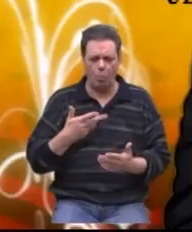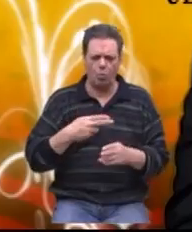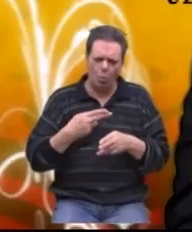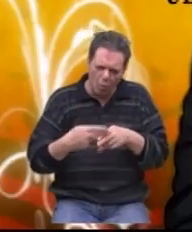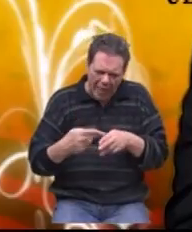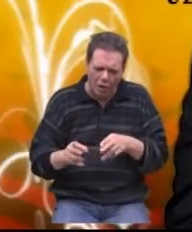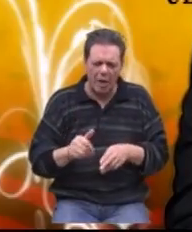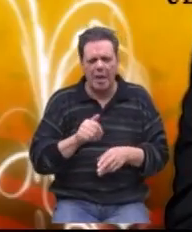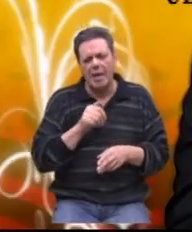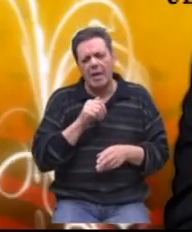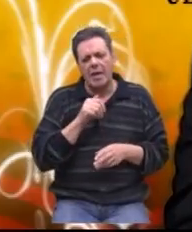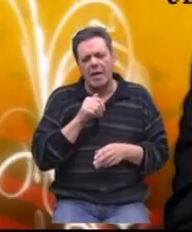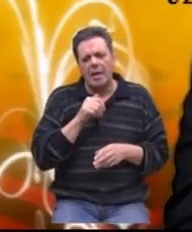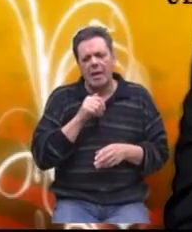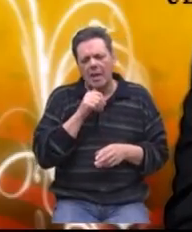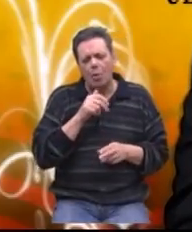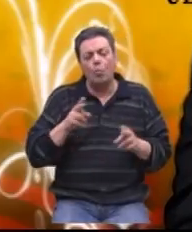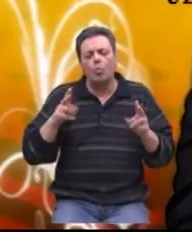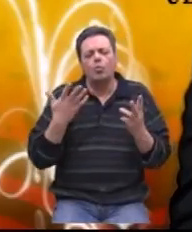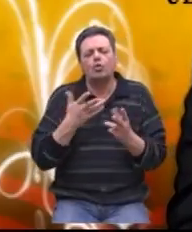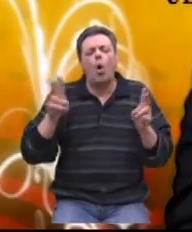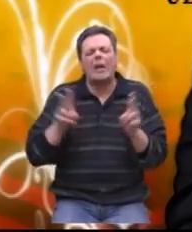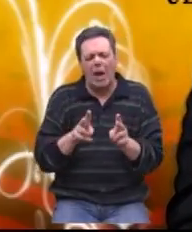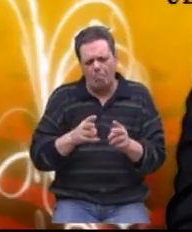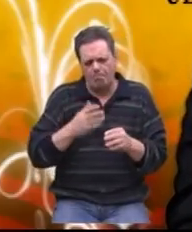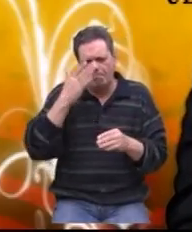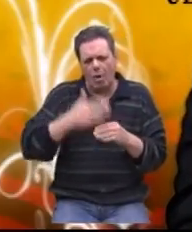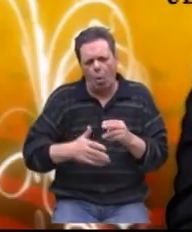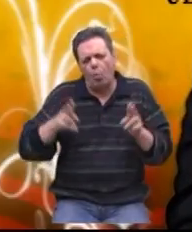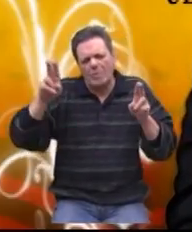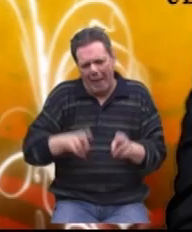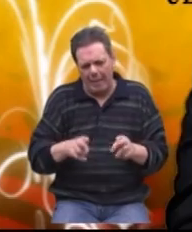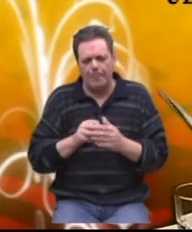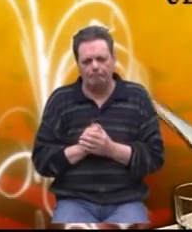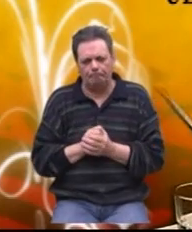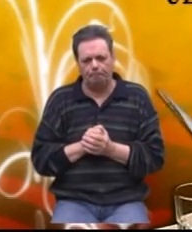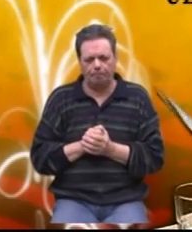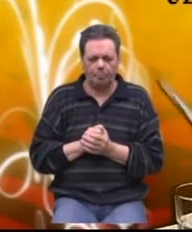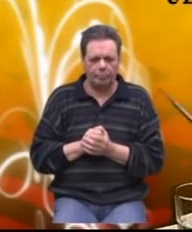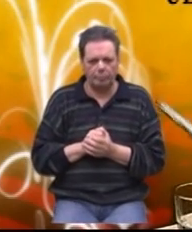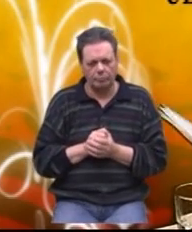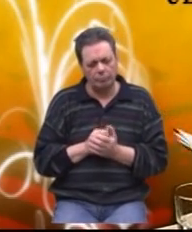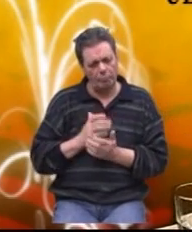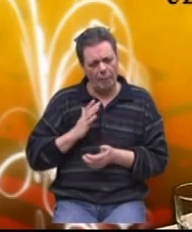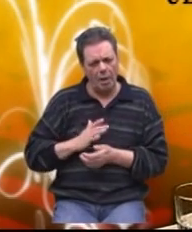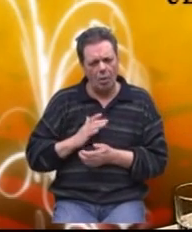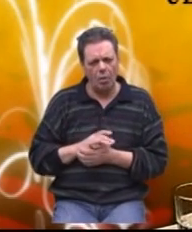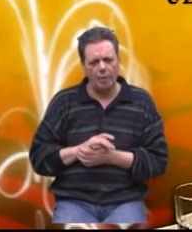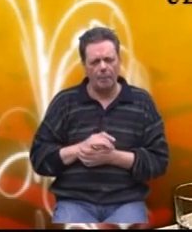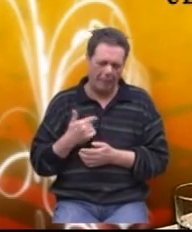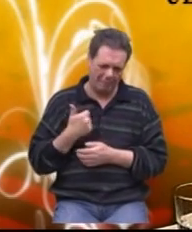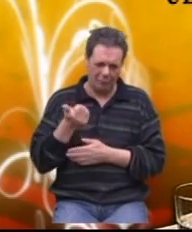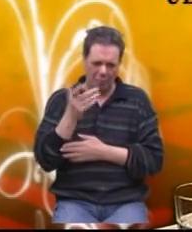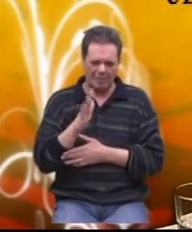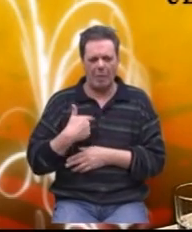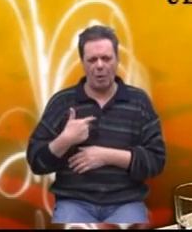riješeni ili barem u što kraćem roku smanjeni na najmanju moguću mjeru. Gospodin Jukica, najprije ćemo predstaviti